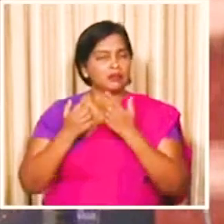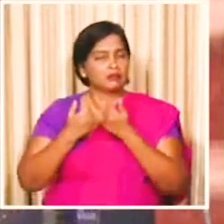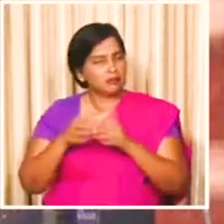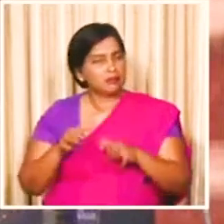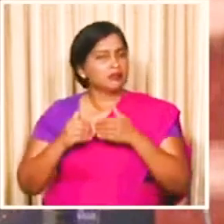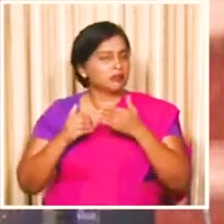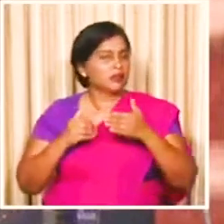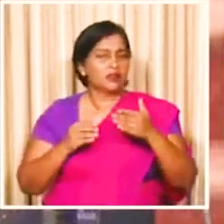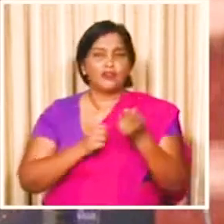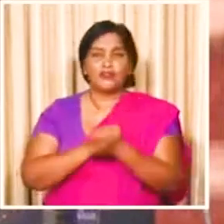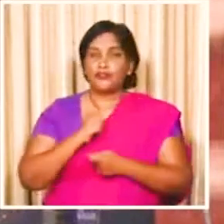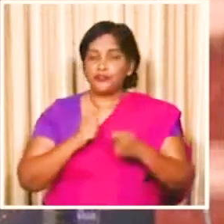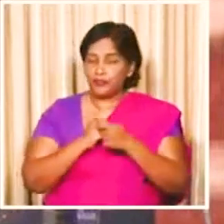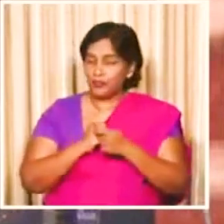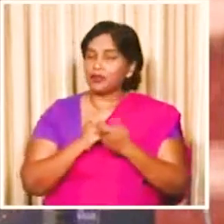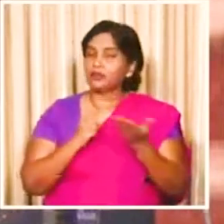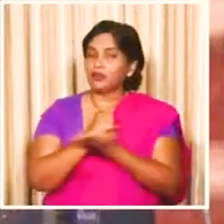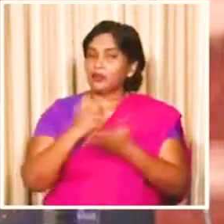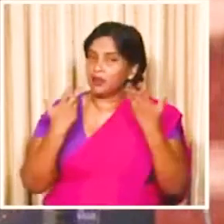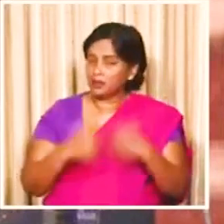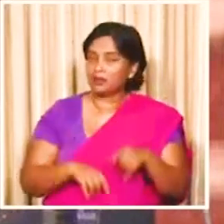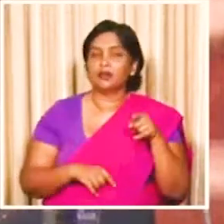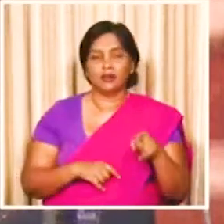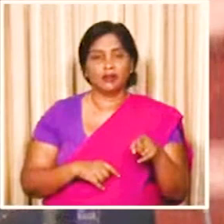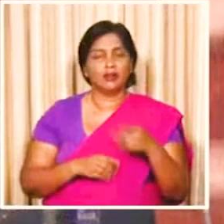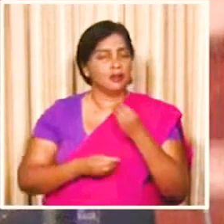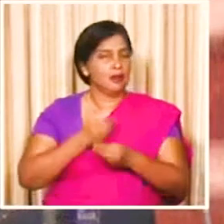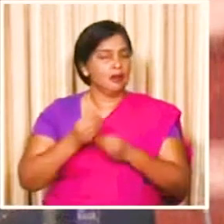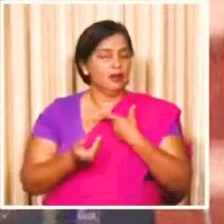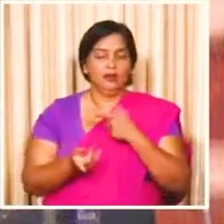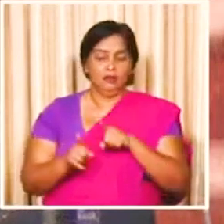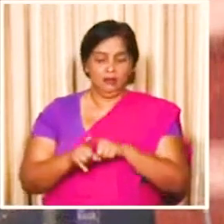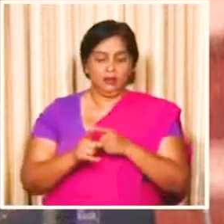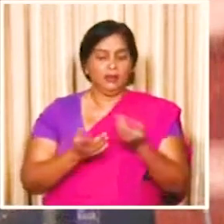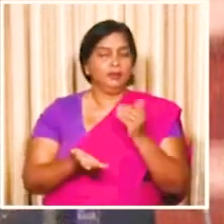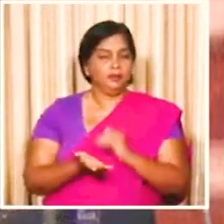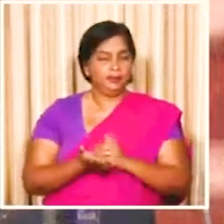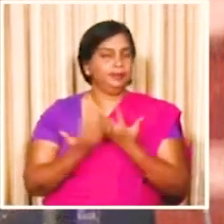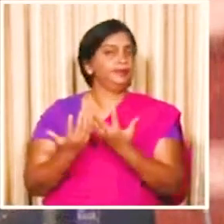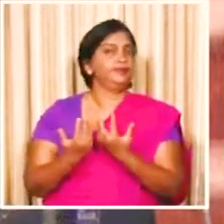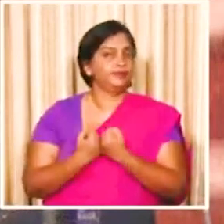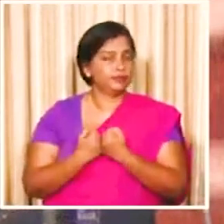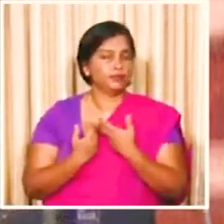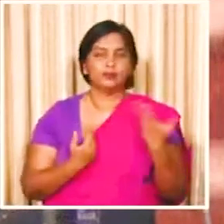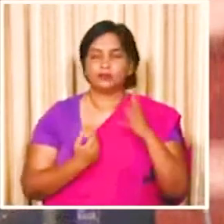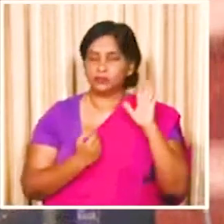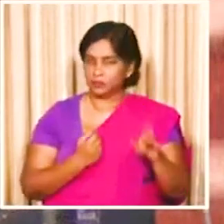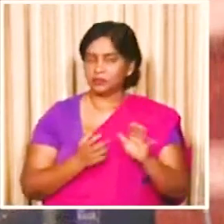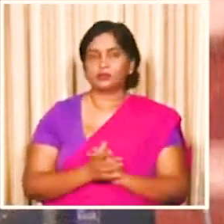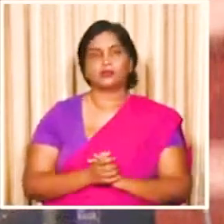அண்மையிலே படங்களை பார்த்தோம், ஏயாக்கன் கொடுக்கப்பட்டு கொண்டிருக்கிறது. அது எத்தனை பேருக்கு அந்த ஏயாக்கன்